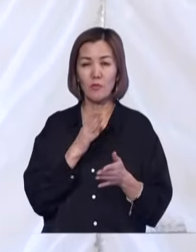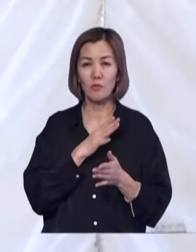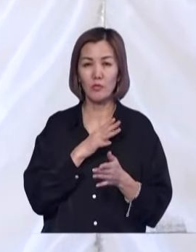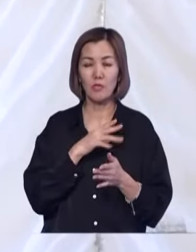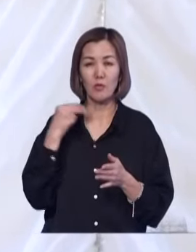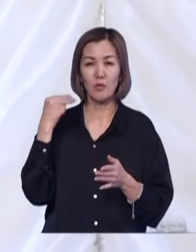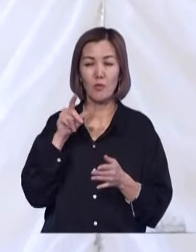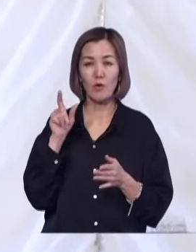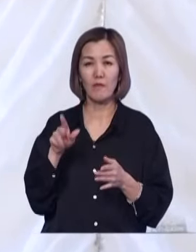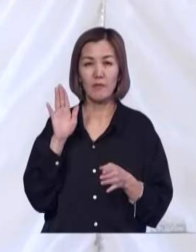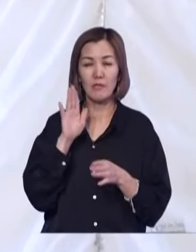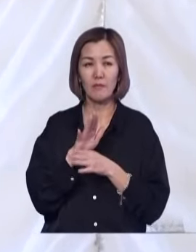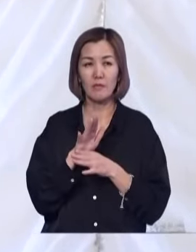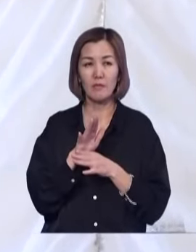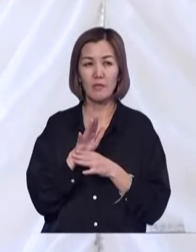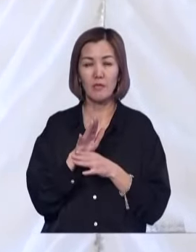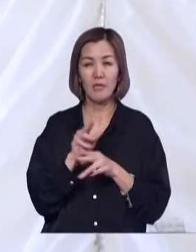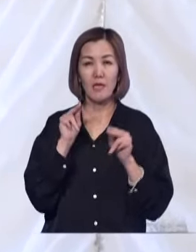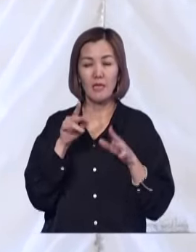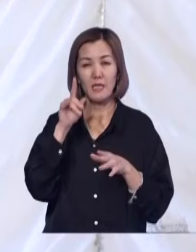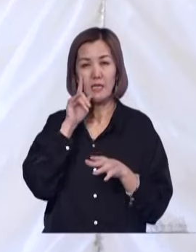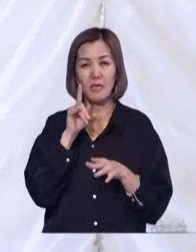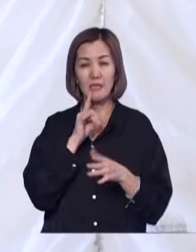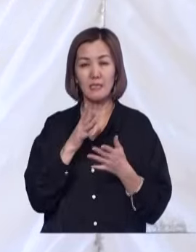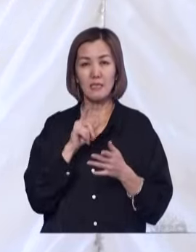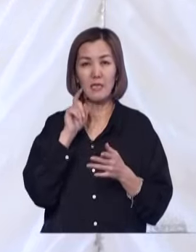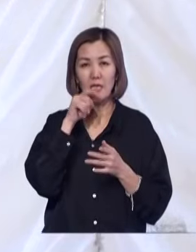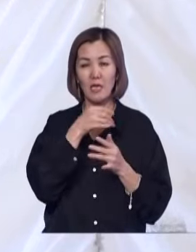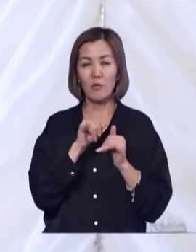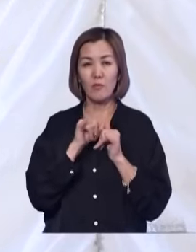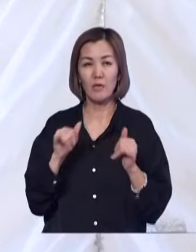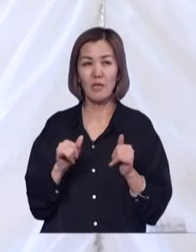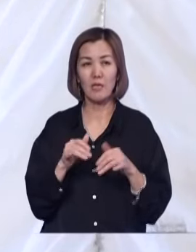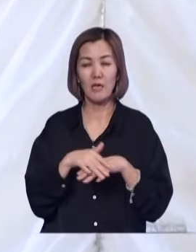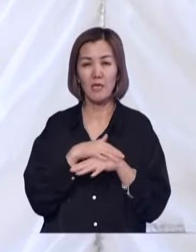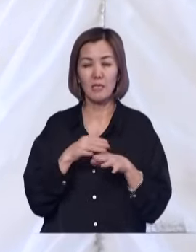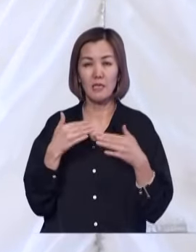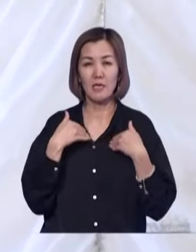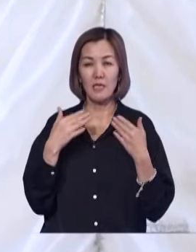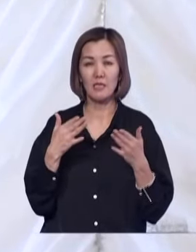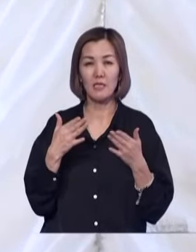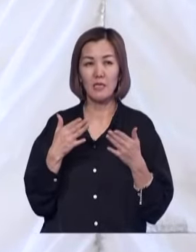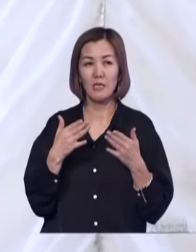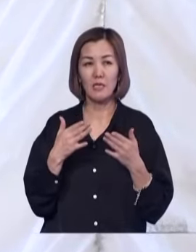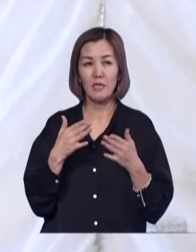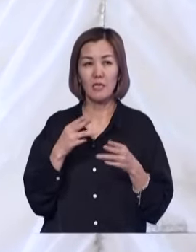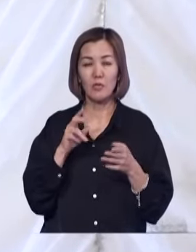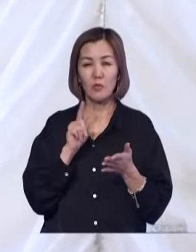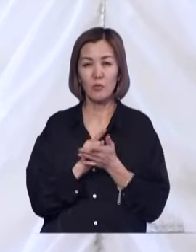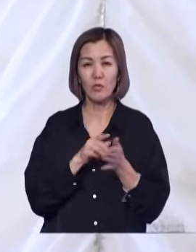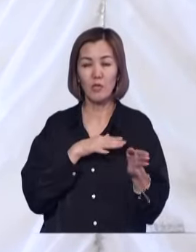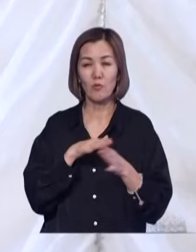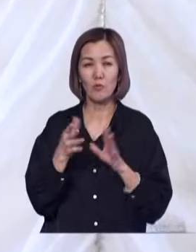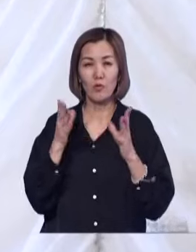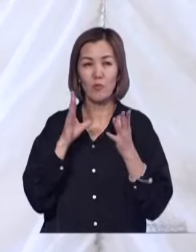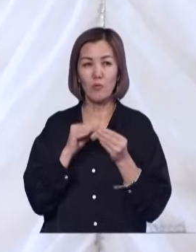Жомарт Кемелұлының әділетті Қазақстанның экономикалық бағдаратты Қазақстан халқына арнаған жолдауында туындайтын міндеттерді орындау